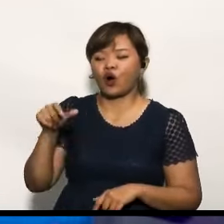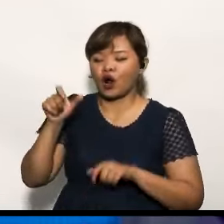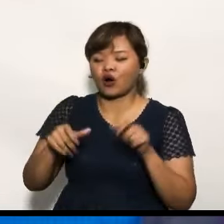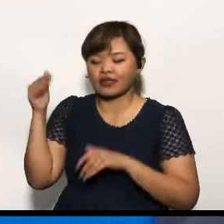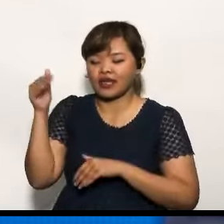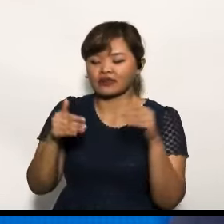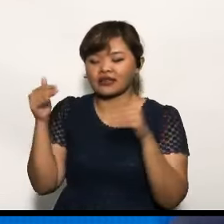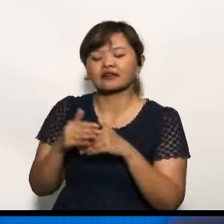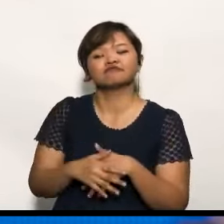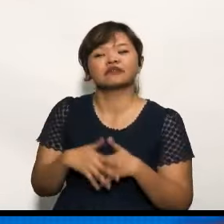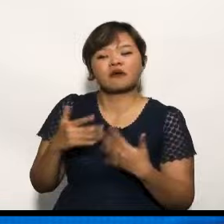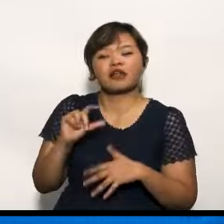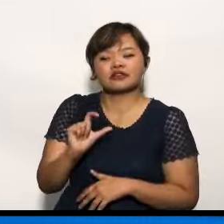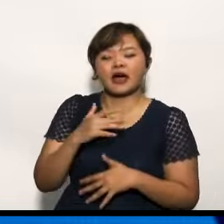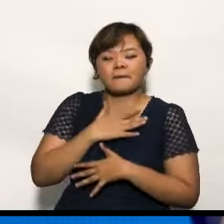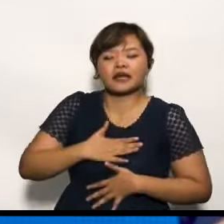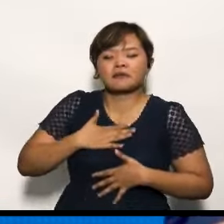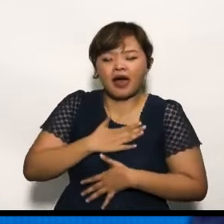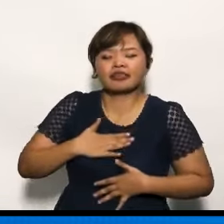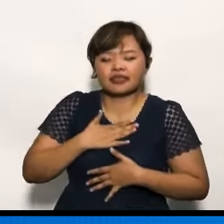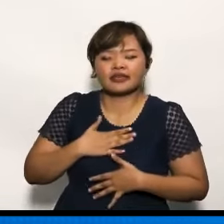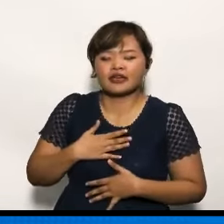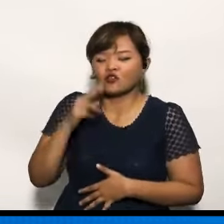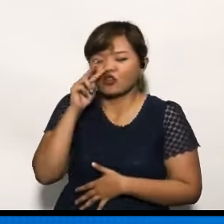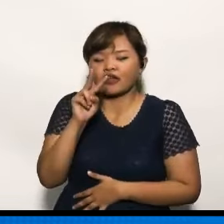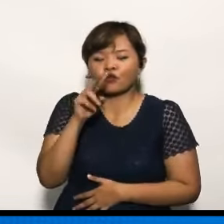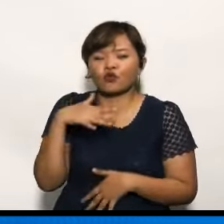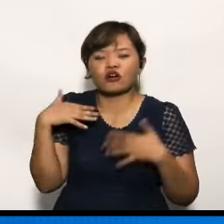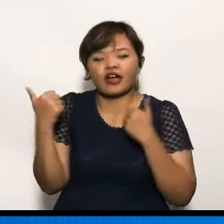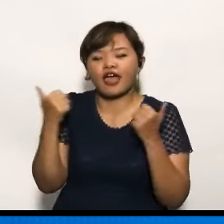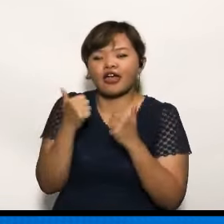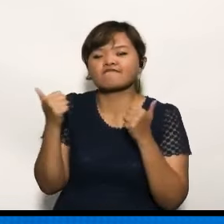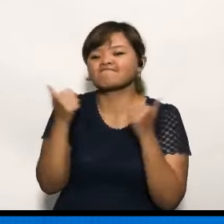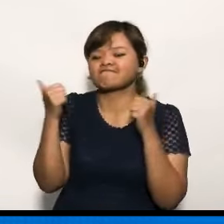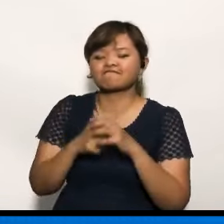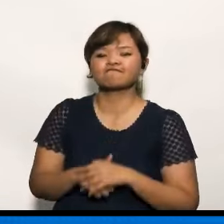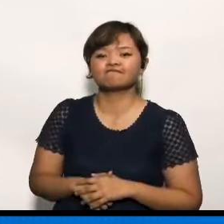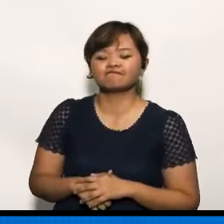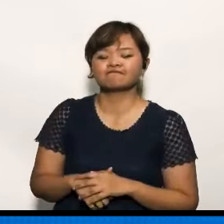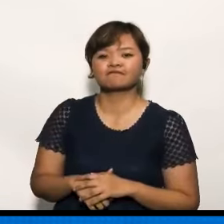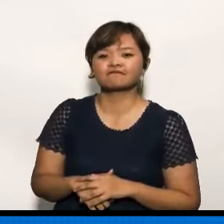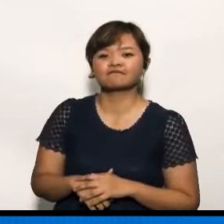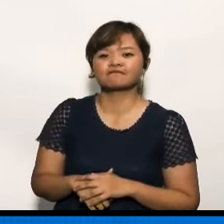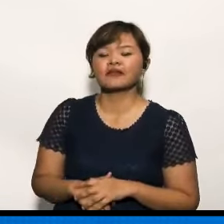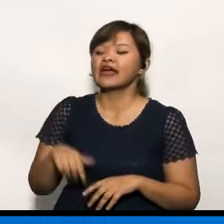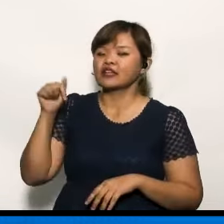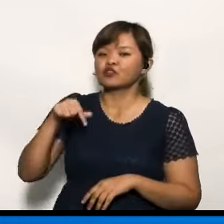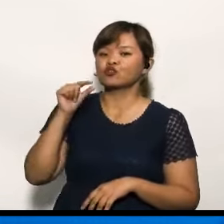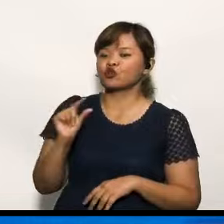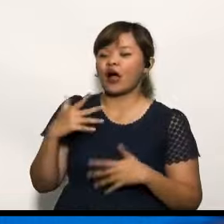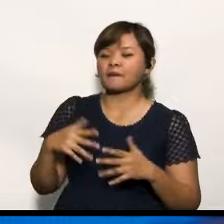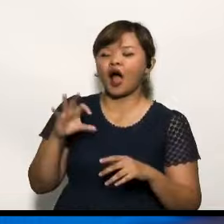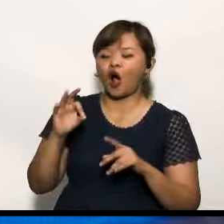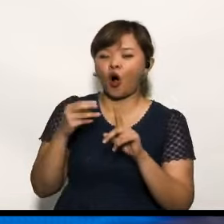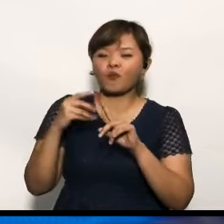datang bisa menikmati kerennya depan ini. If that's how we obtain,